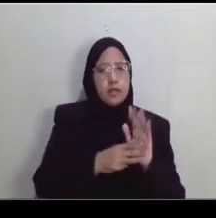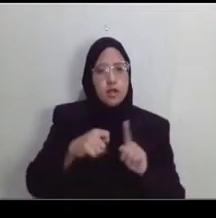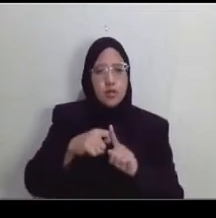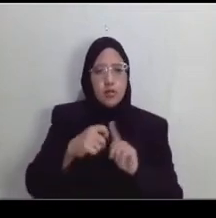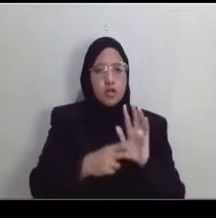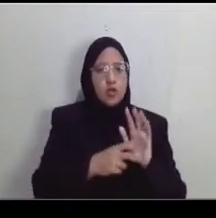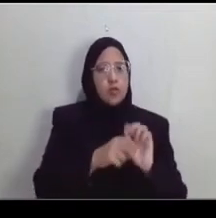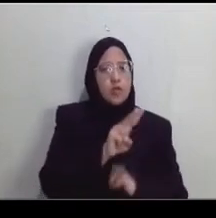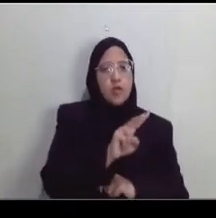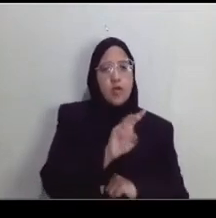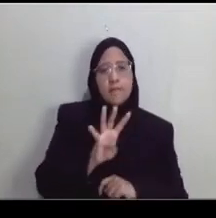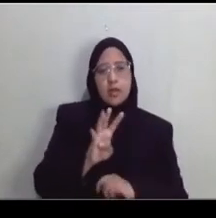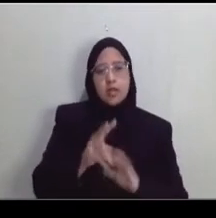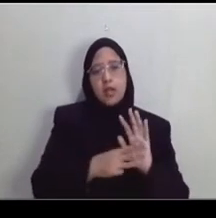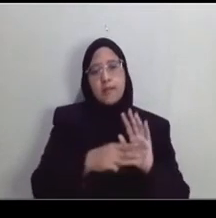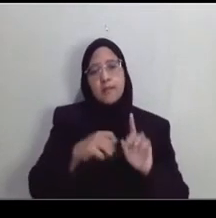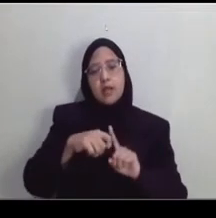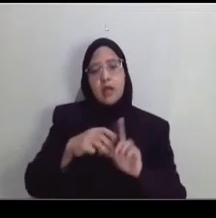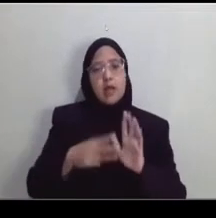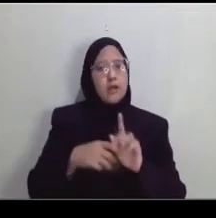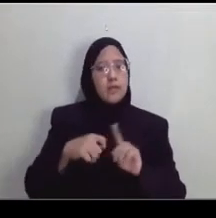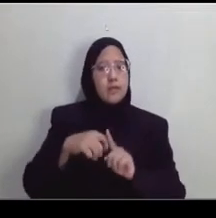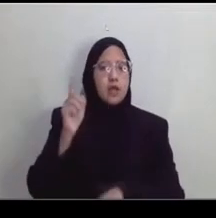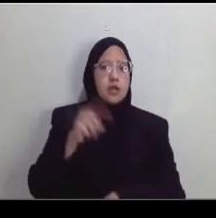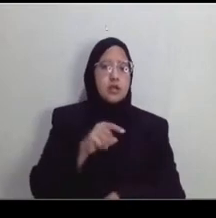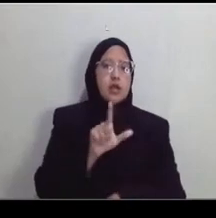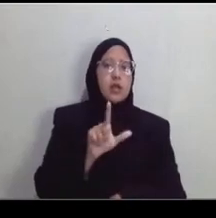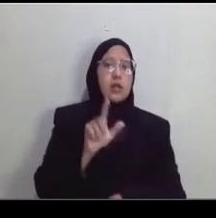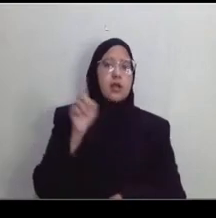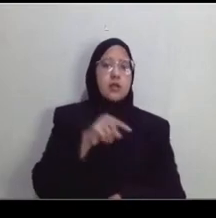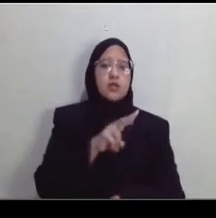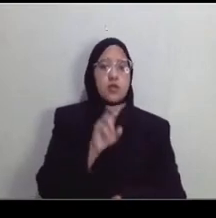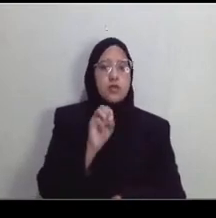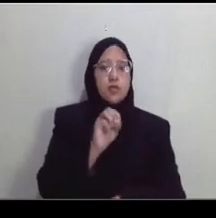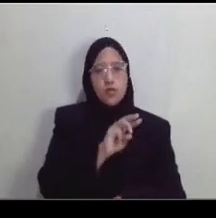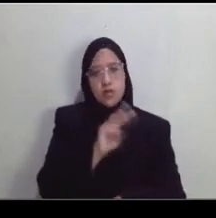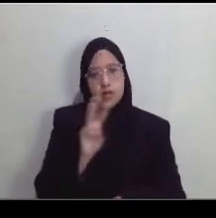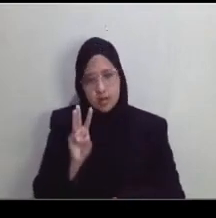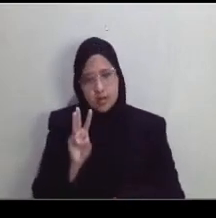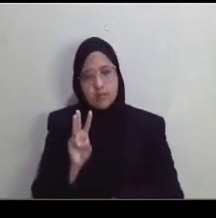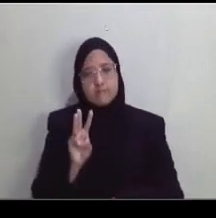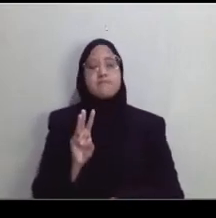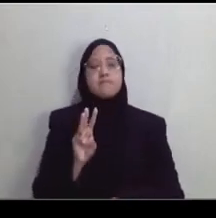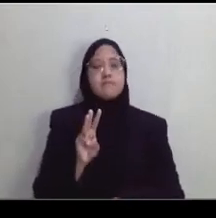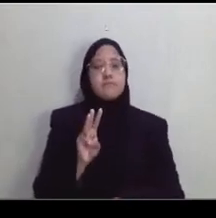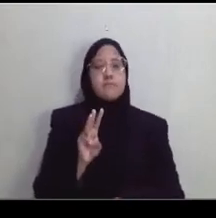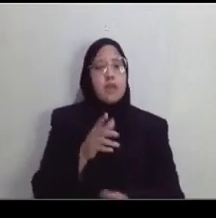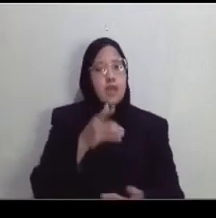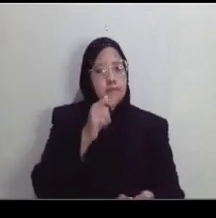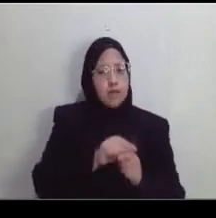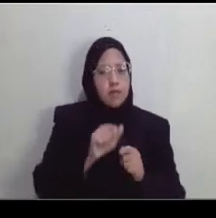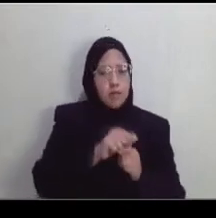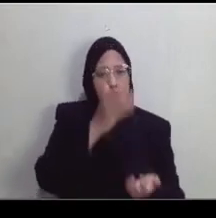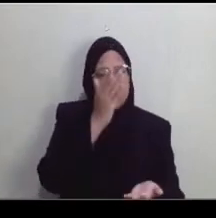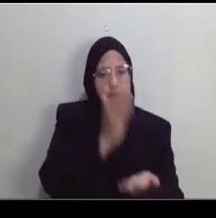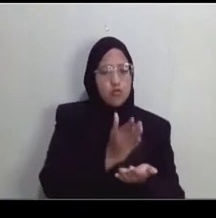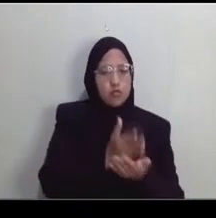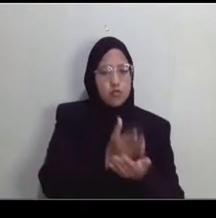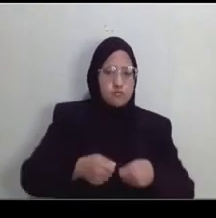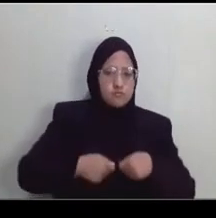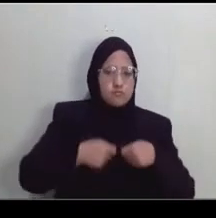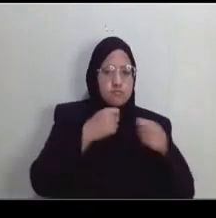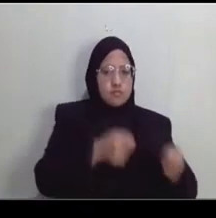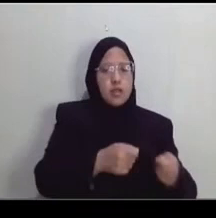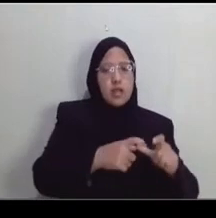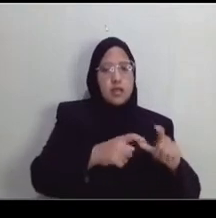mkmk Gar Mir l Gar Mir 2023 yang menjatuhkan sanksi atas pelanggaran Etik yang